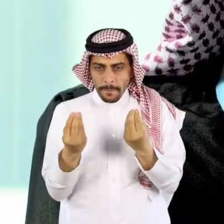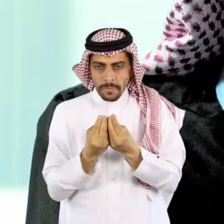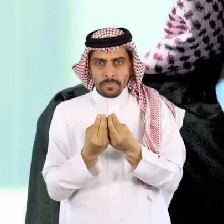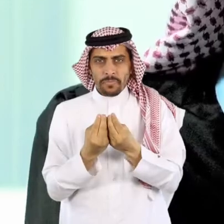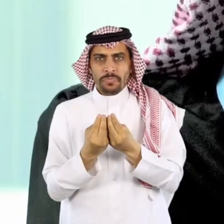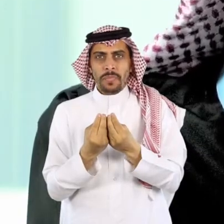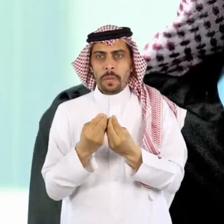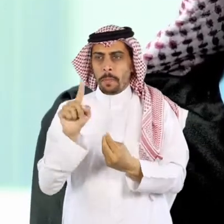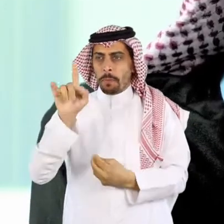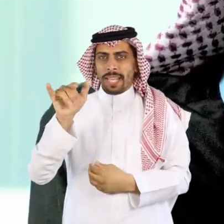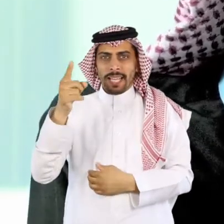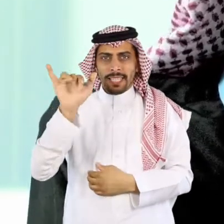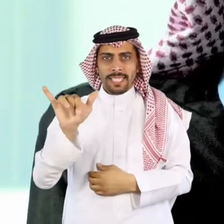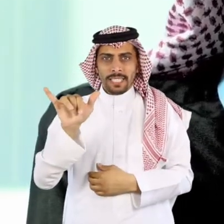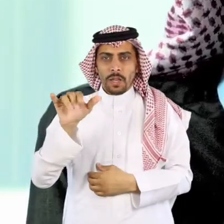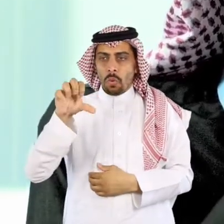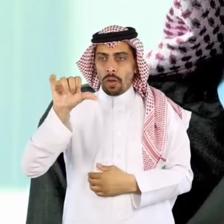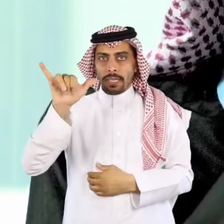متلازمة جليان باري،